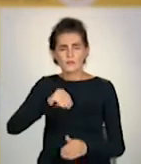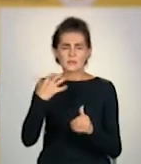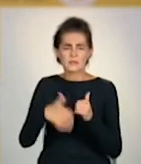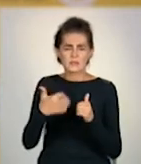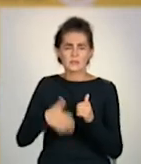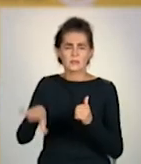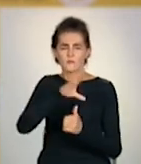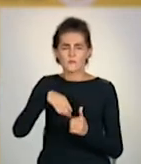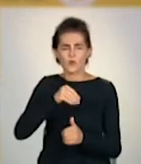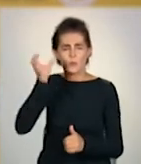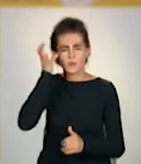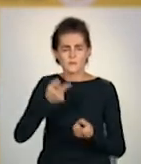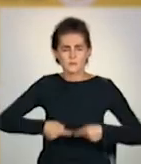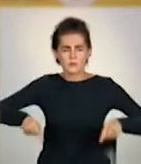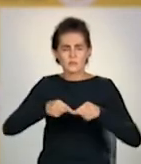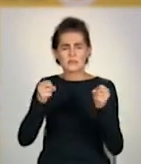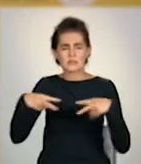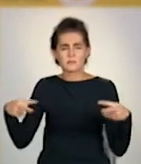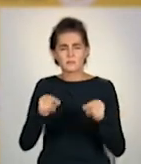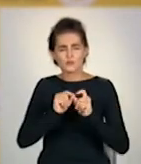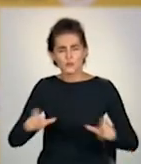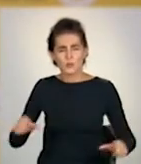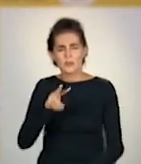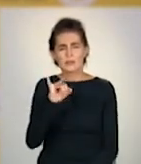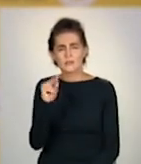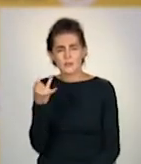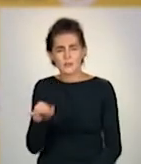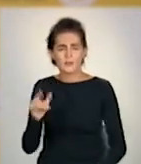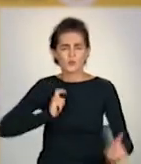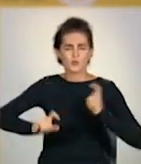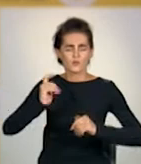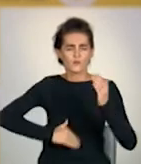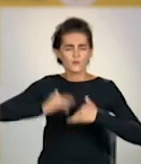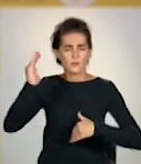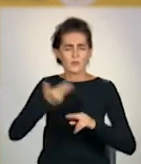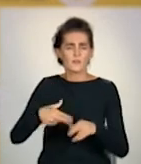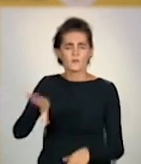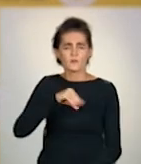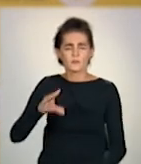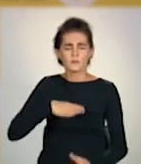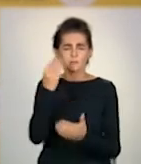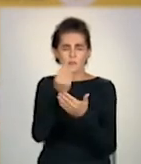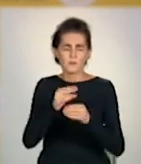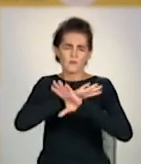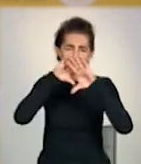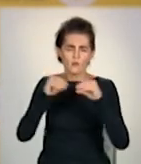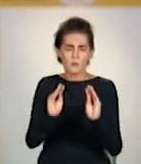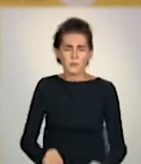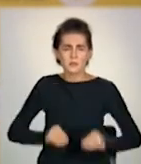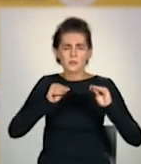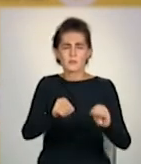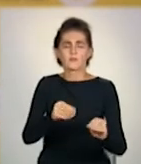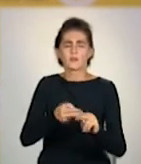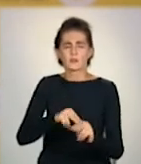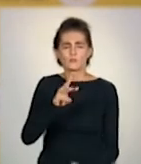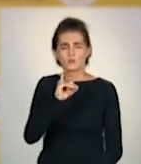учебных заведений, специализированных школ, гимназий и лицеев. Лучшие работы конкурсантов будут размещены на сайте музея